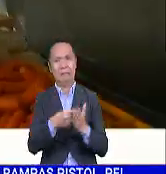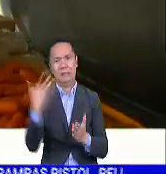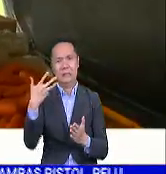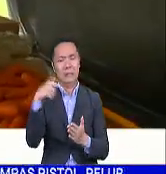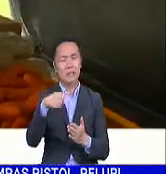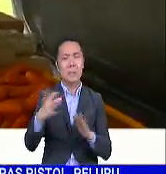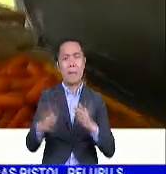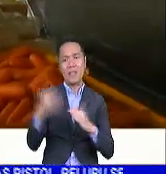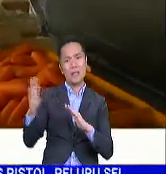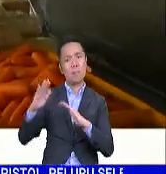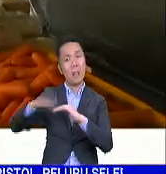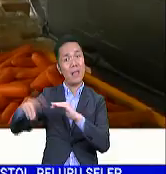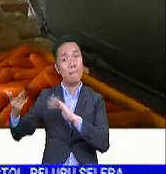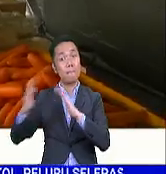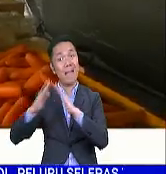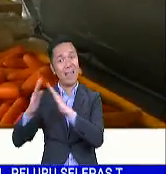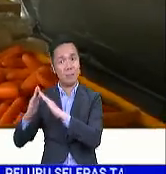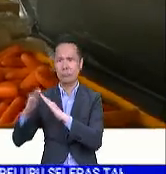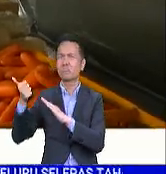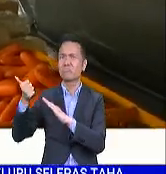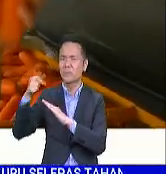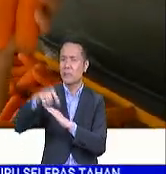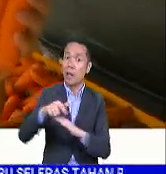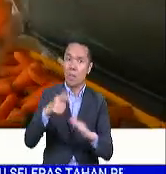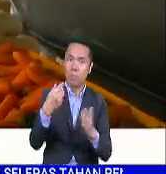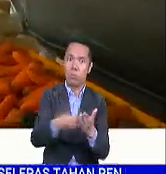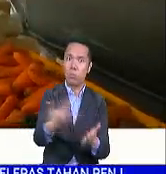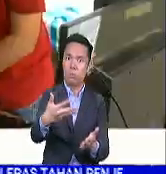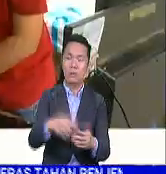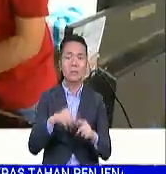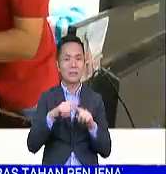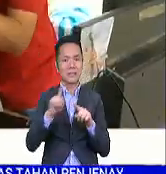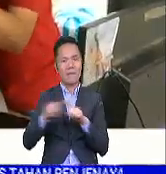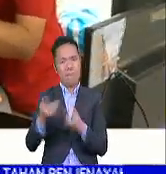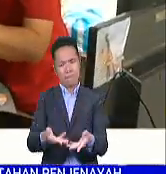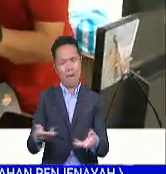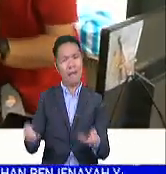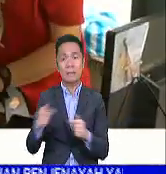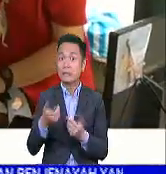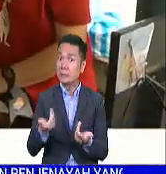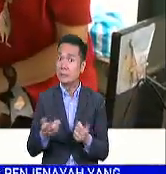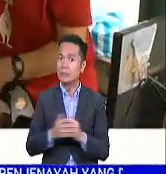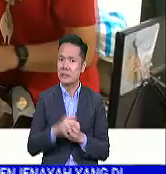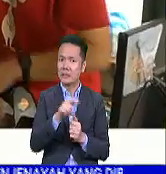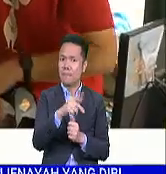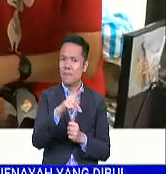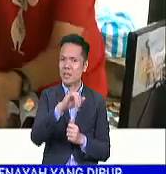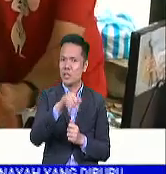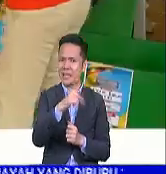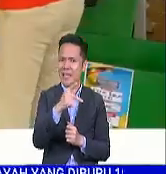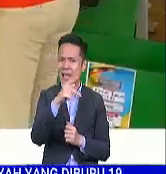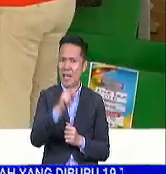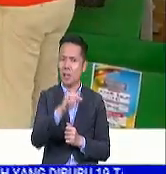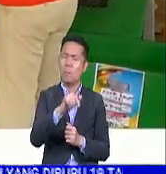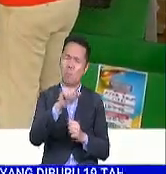berbanding kawasan bandar. Oleh itu, pemanca UNAK mengharapkan harga barang keperluan yang ditawarkan di PJKM itu